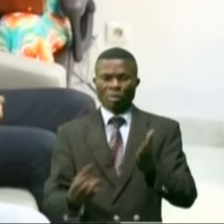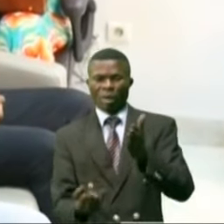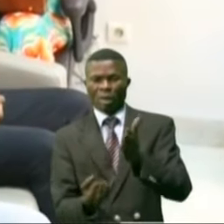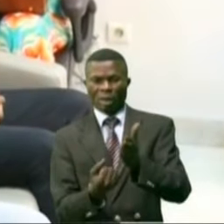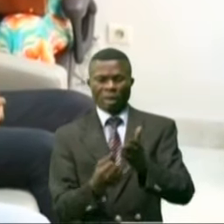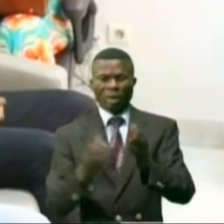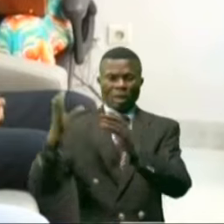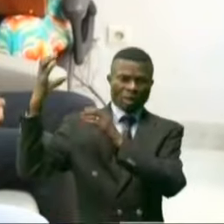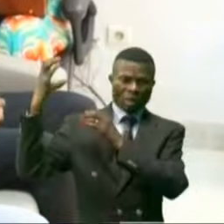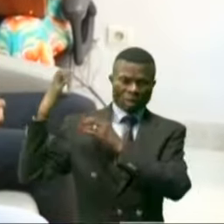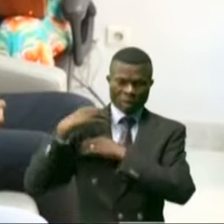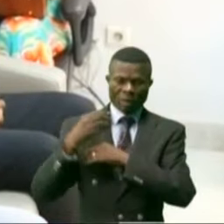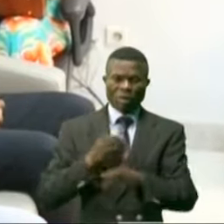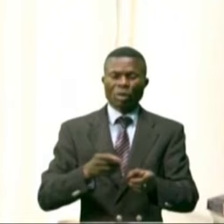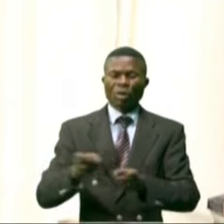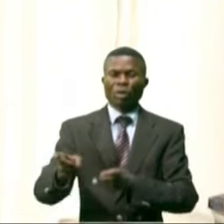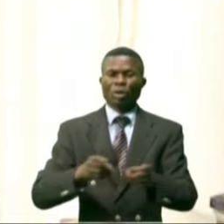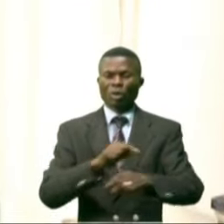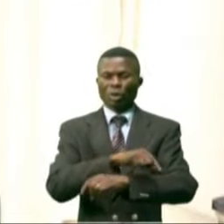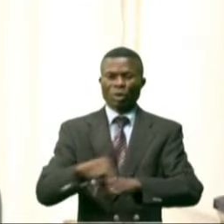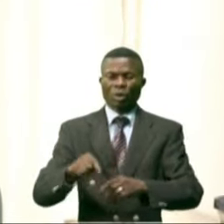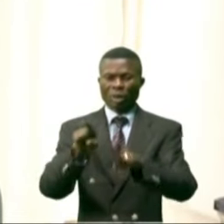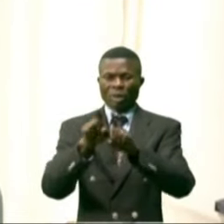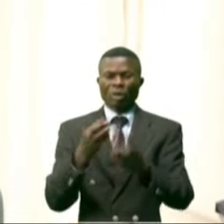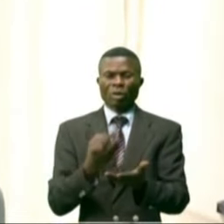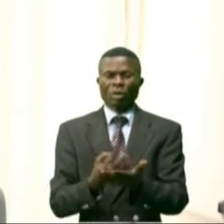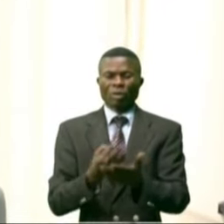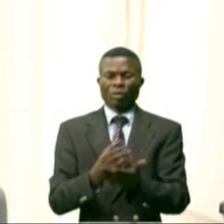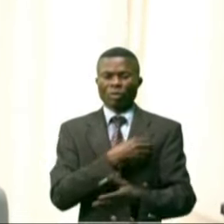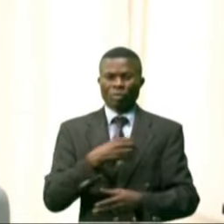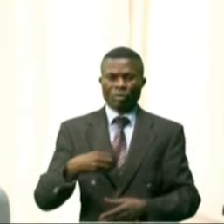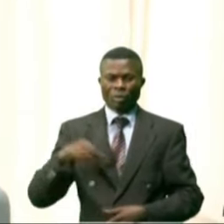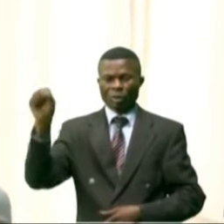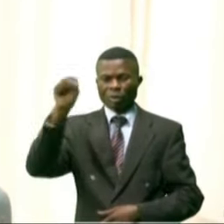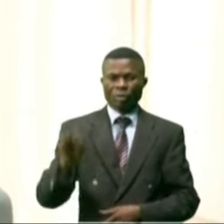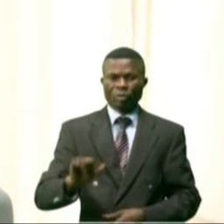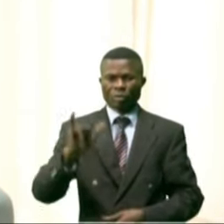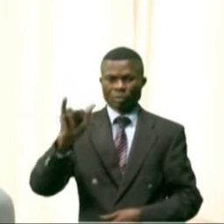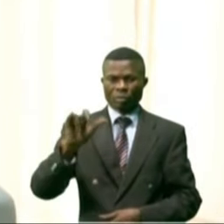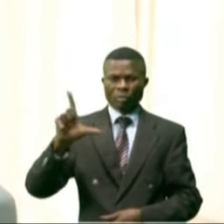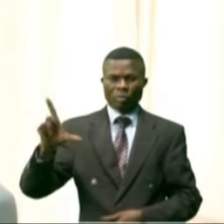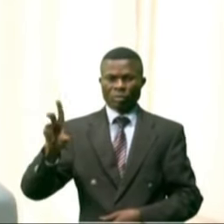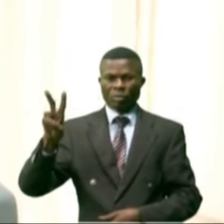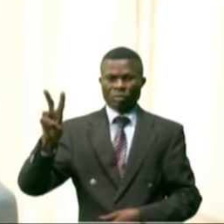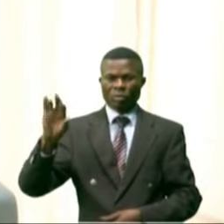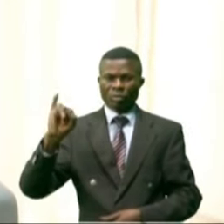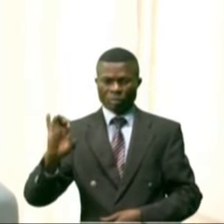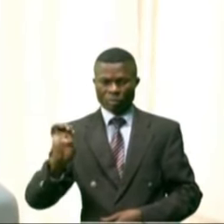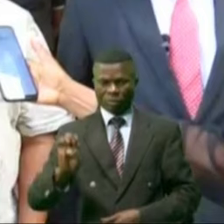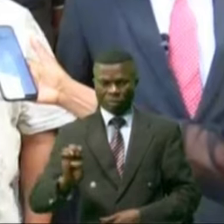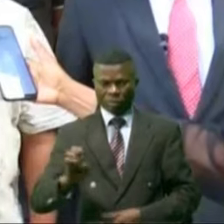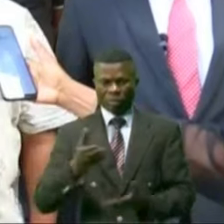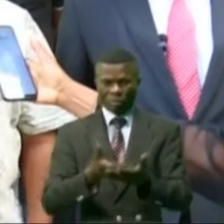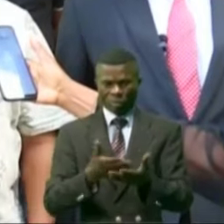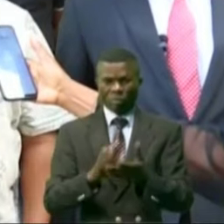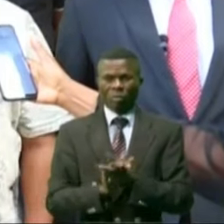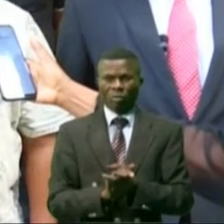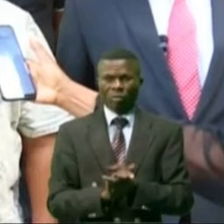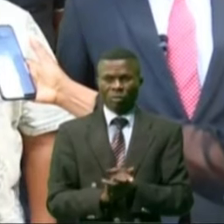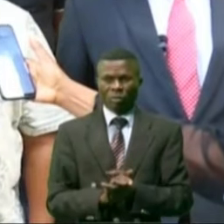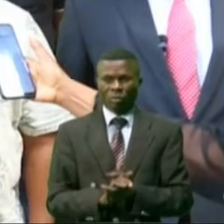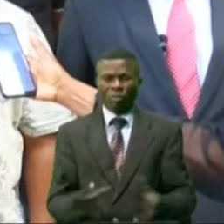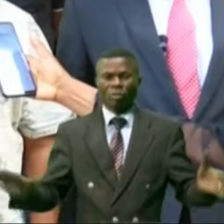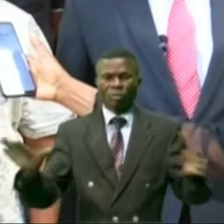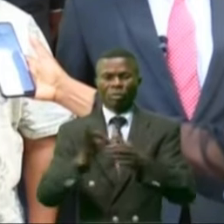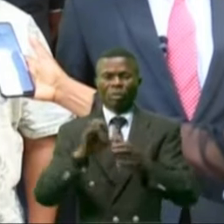en charge de l'administration et des finances, Mme Sylvie Ikayomo Baye. Échanger sur la